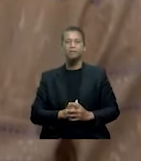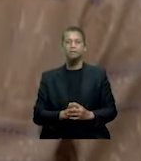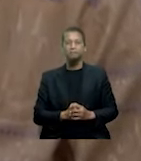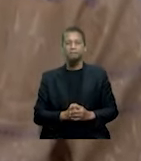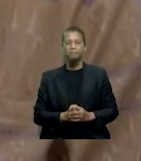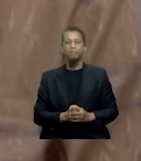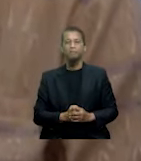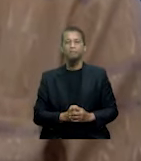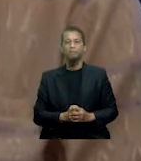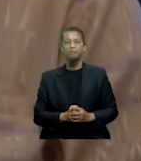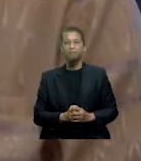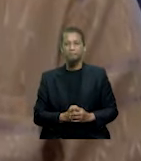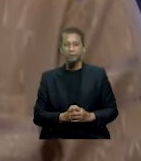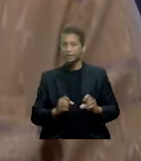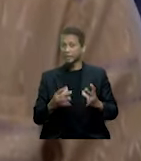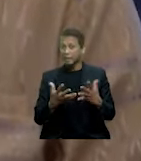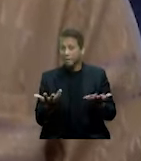dan terjadi di wilayah